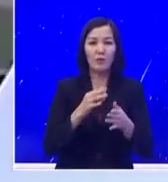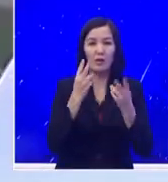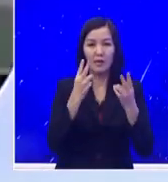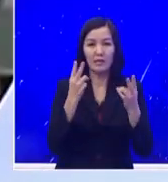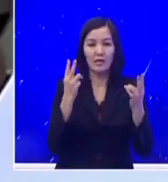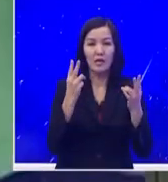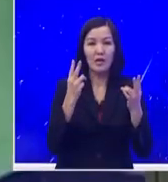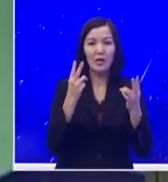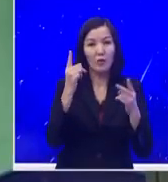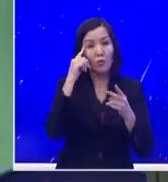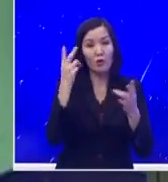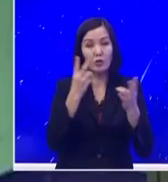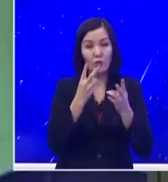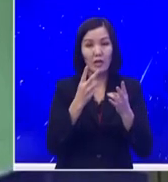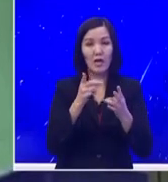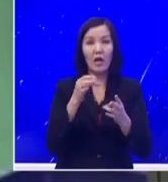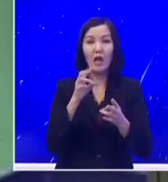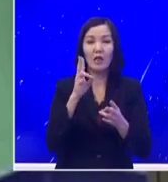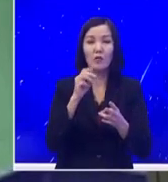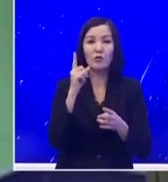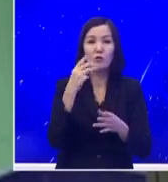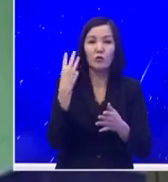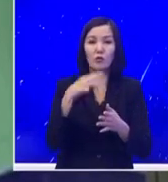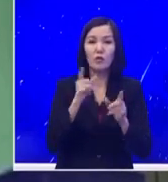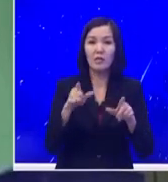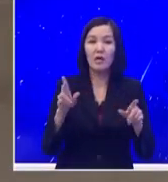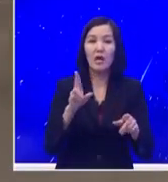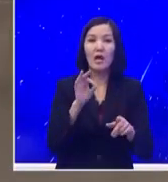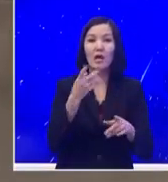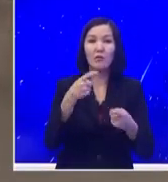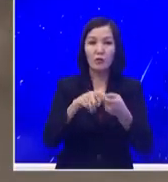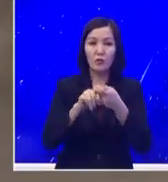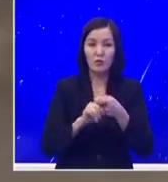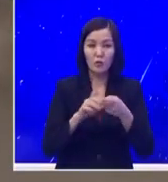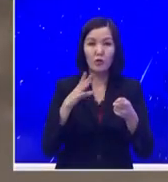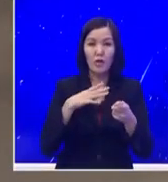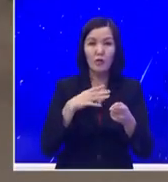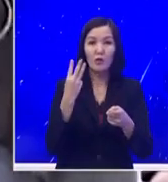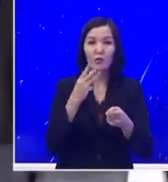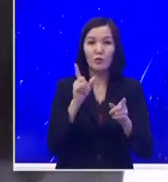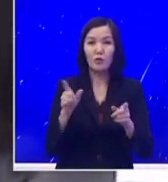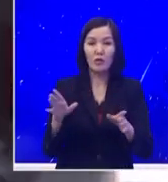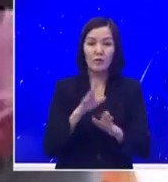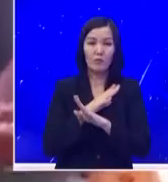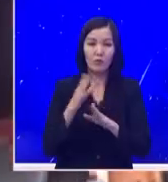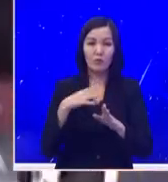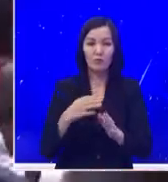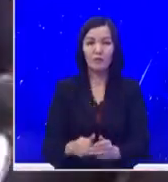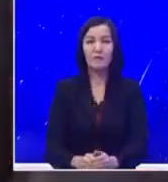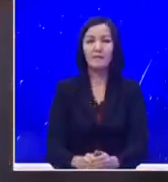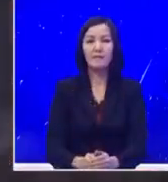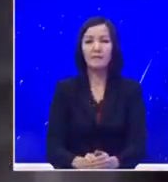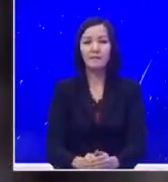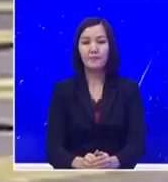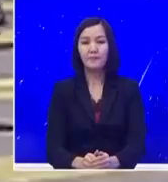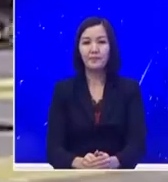дейді. Айта кетейік, қазіргі таңда Гонконгта 130-ға тарта адам коронавирусты жұқтырған, олардың үшеуі көз жұмған. Топтаманы ғаламтор